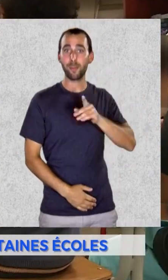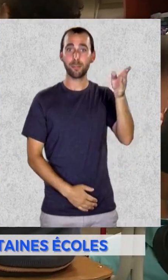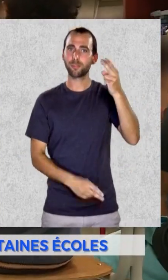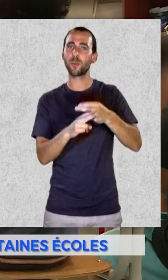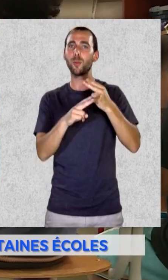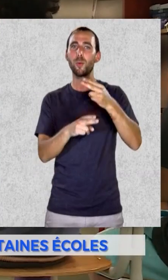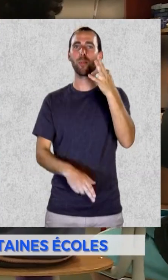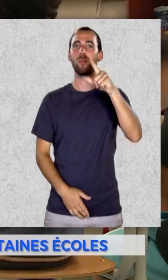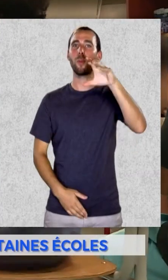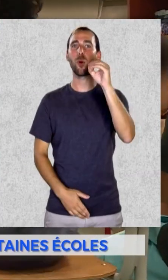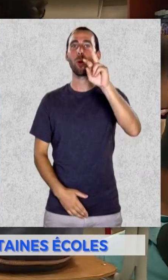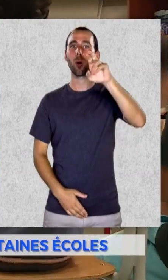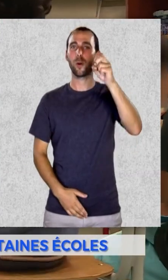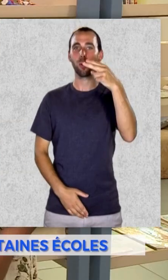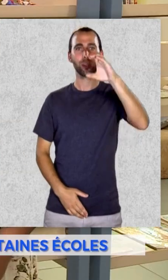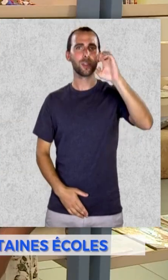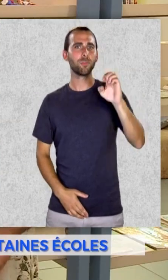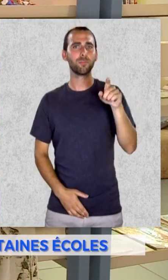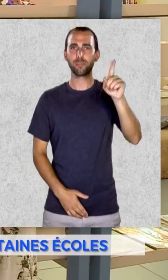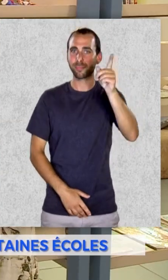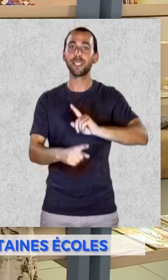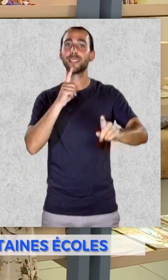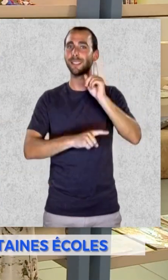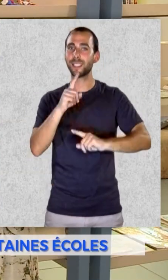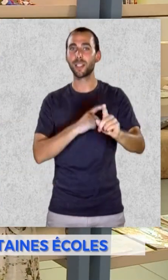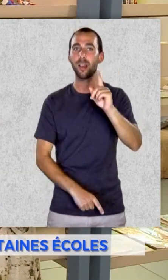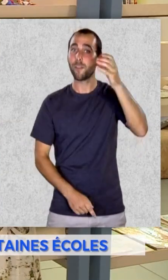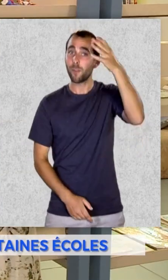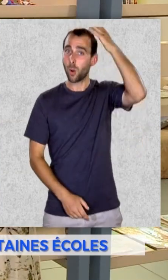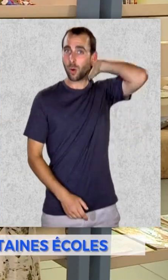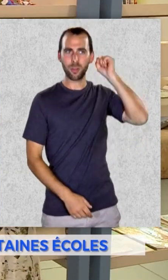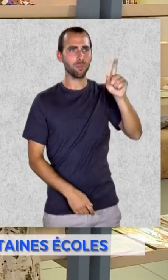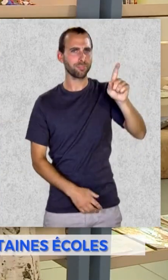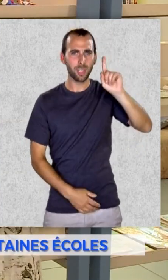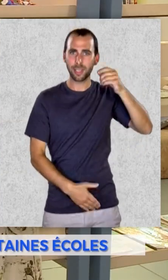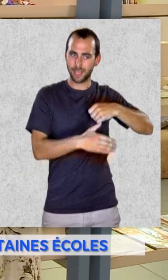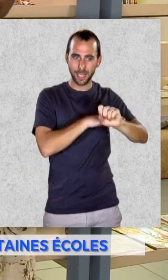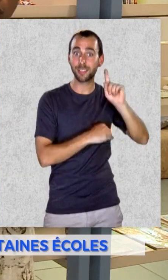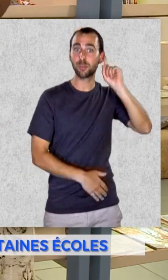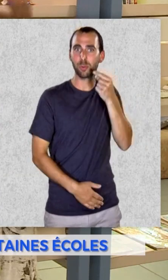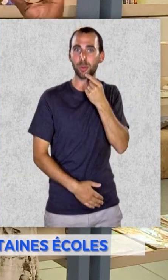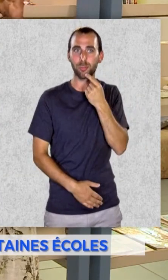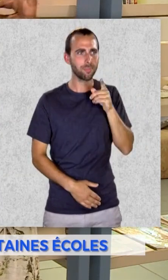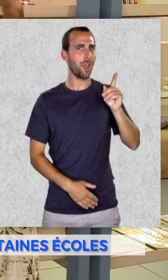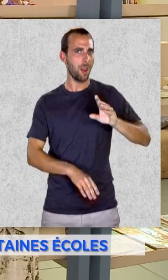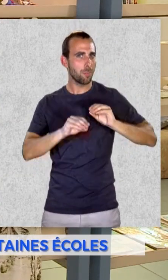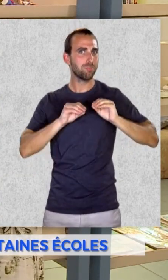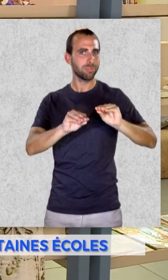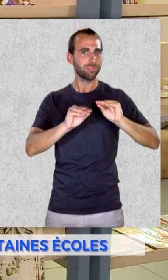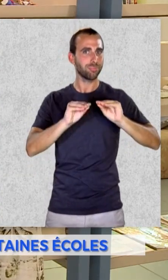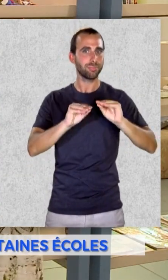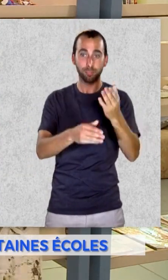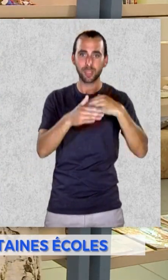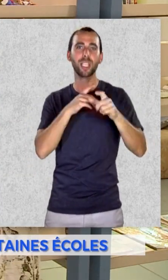depuis quelques années dans les écoles primaires. Concernant mon organisation, avant tout, le matin à 10